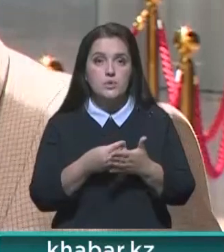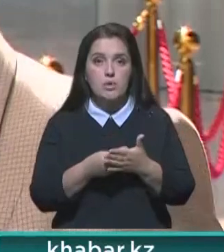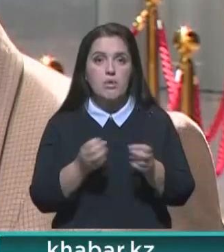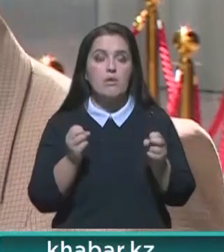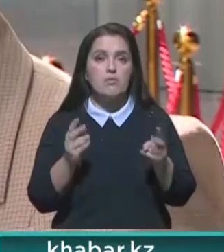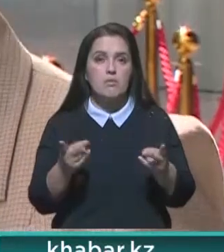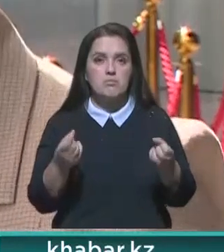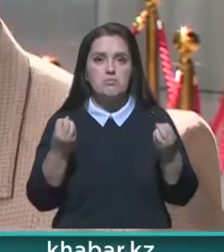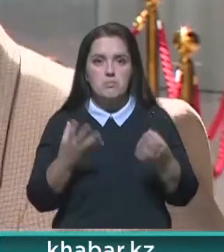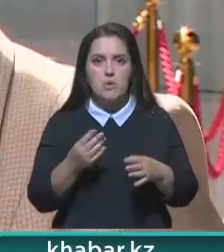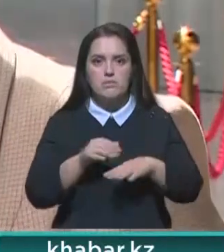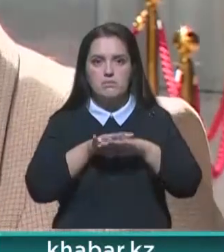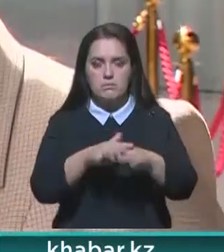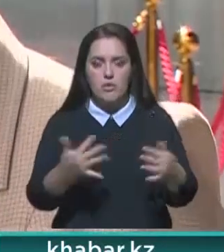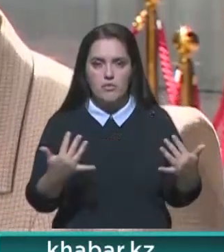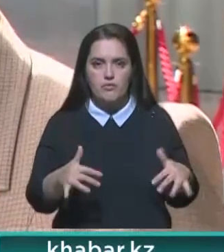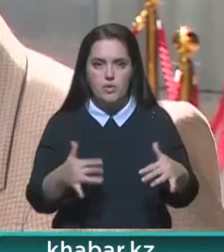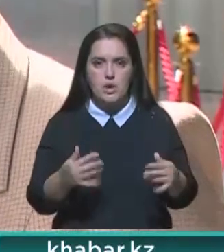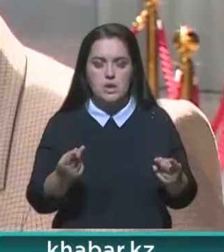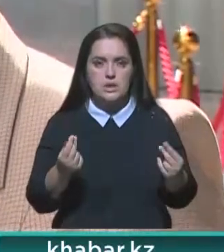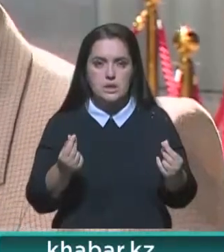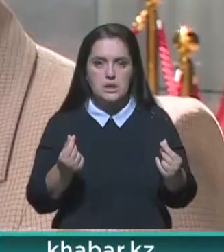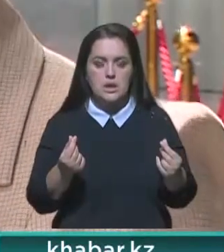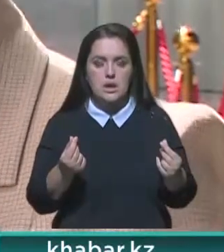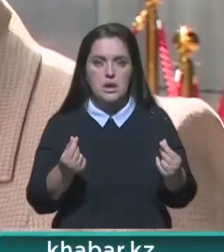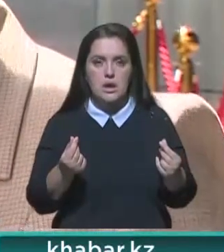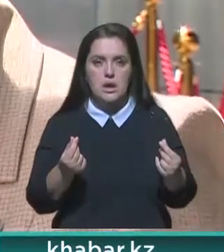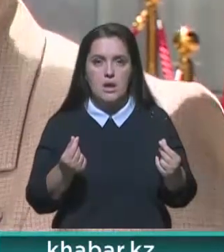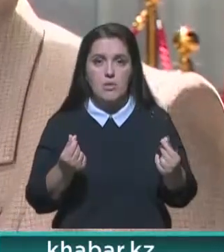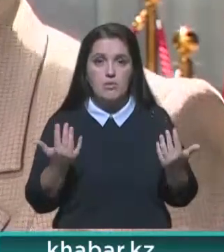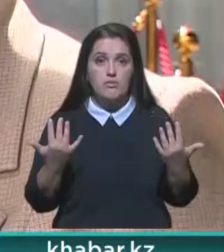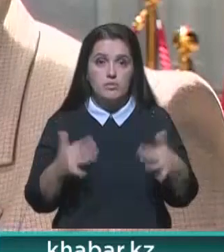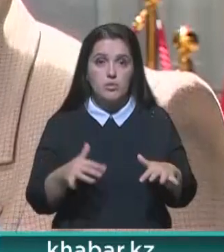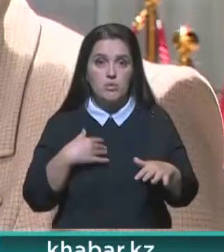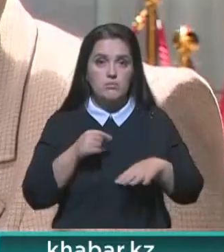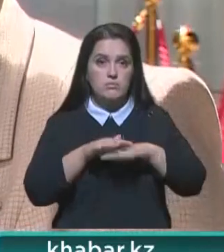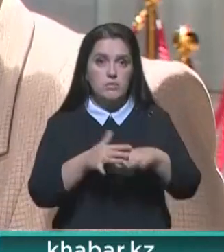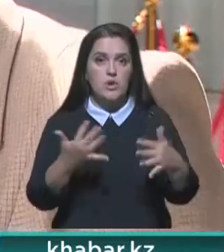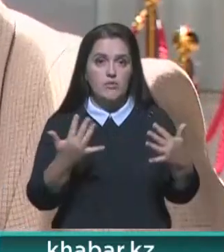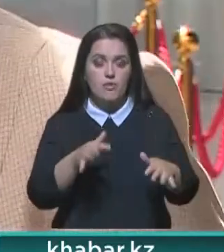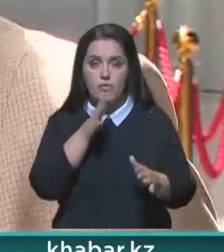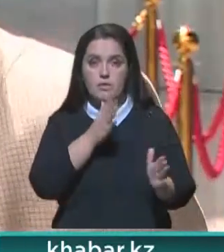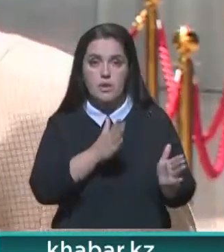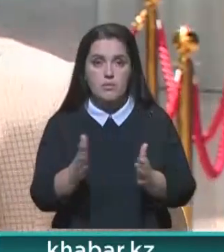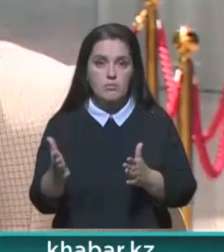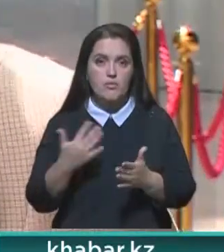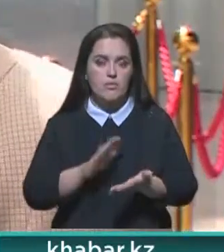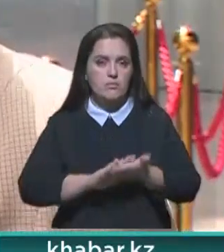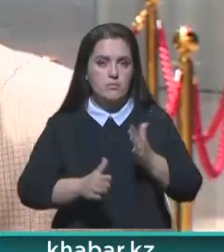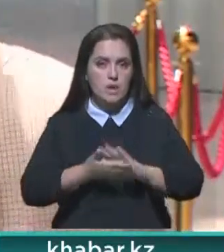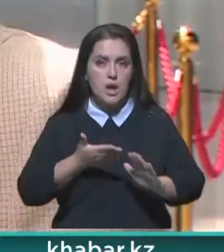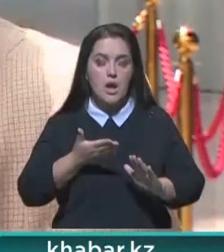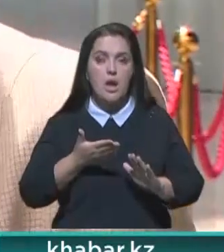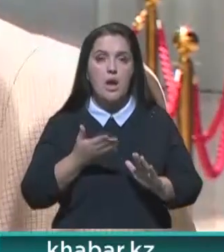образом? Он просто перечислил целевые деньги регионам и говорит, все, ну я же перечислил, да, вовремя, все, я чист, как бы, да. Но